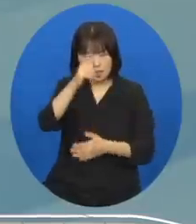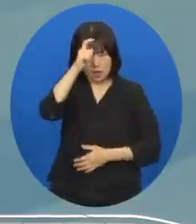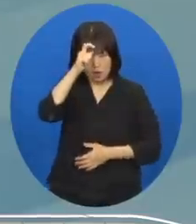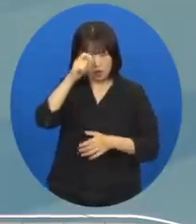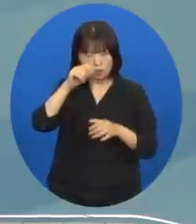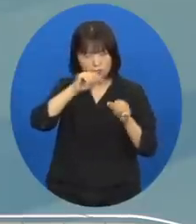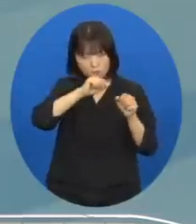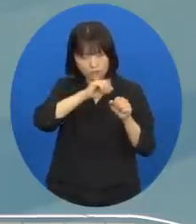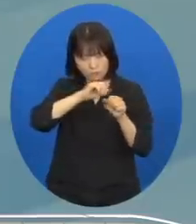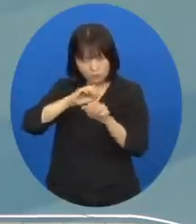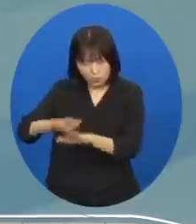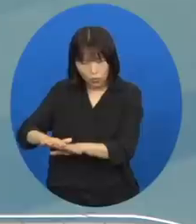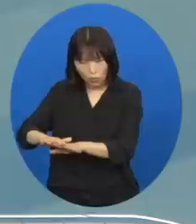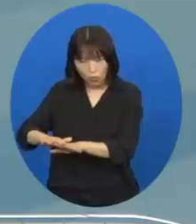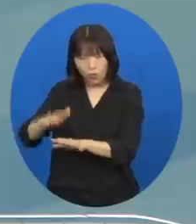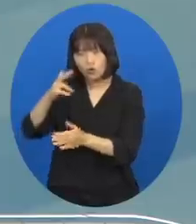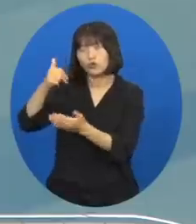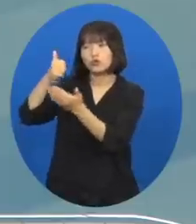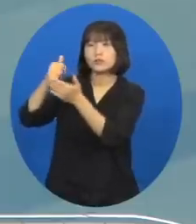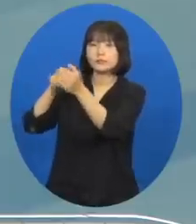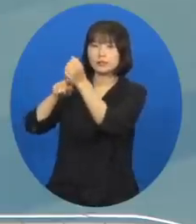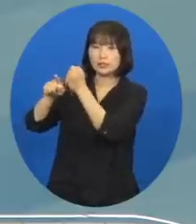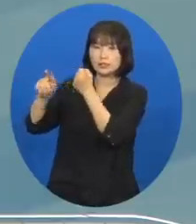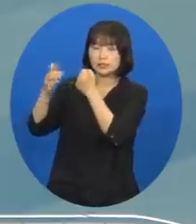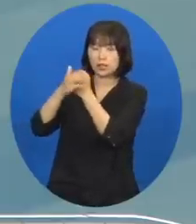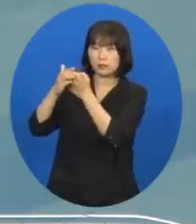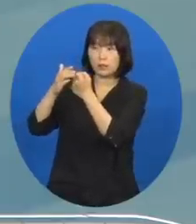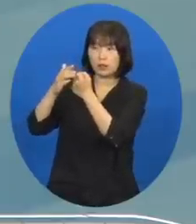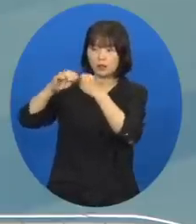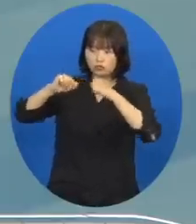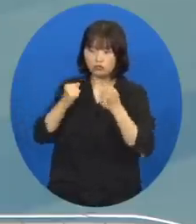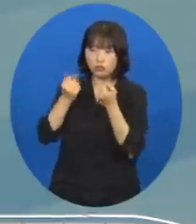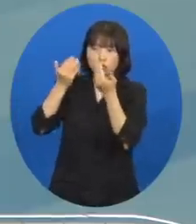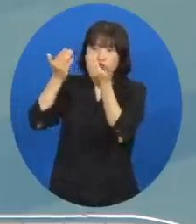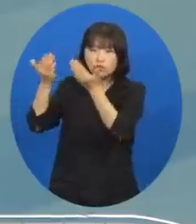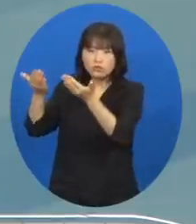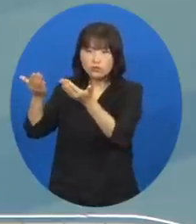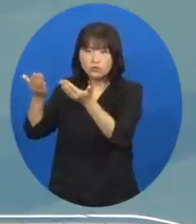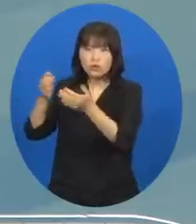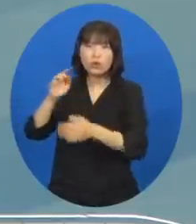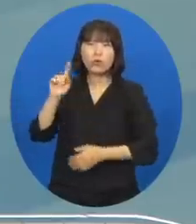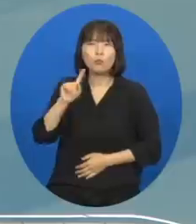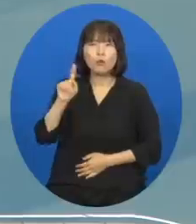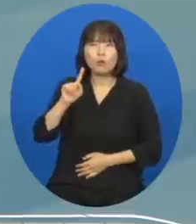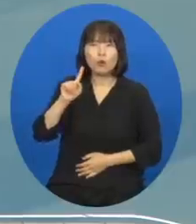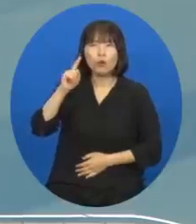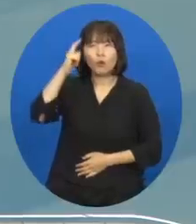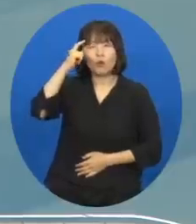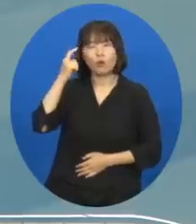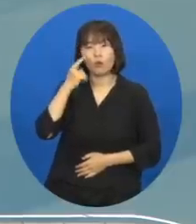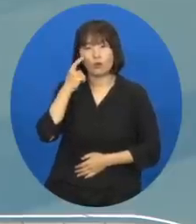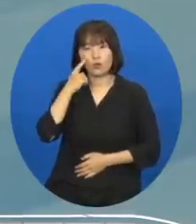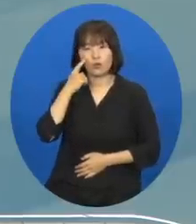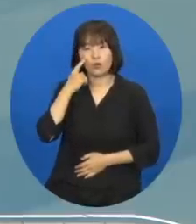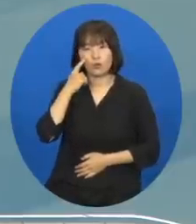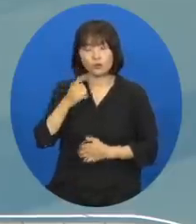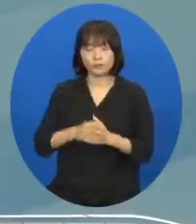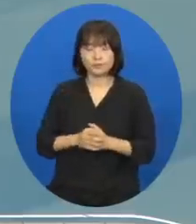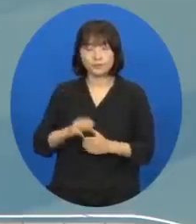꺾고 주님의 뜻이니까 순종했던 게 무엇이었나? 여러분